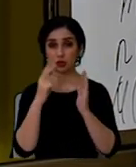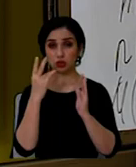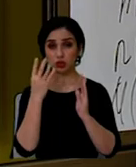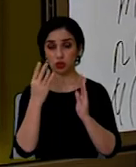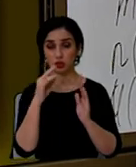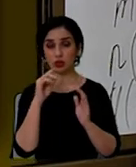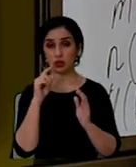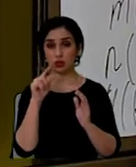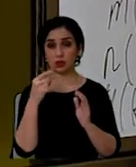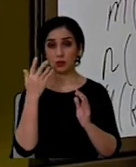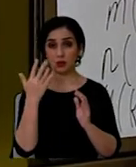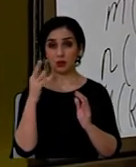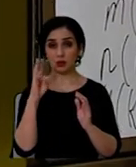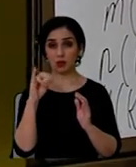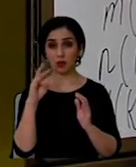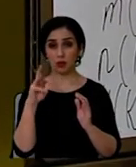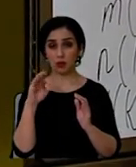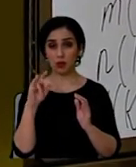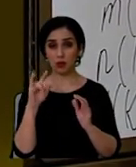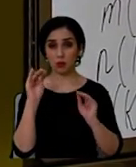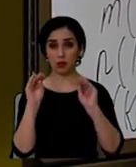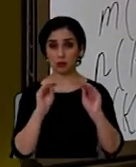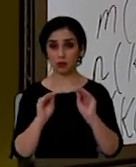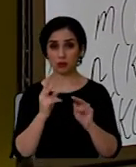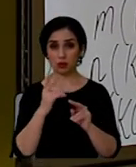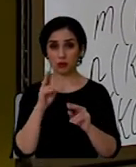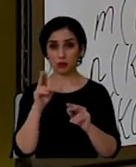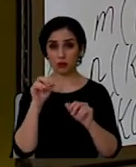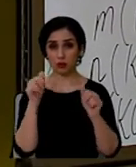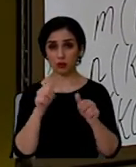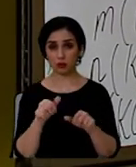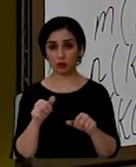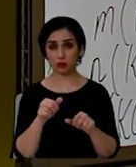74,5 грамм на моль. Подставляю формулу.